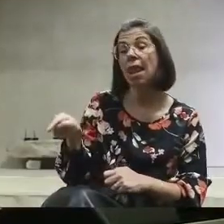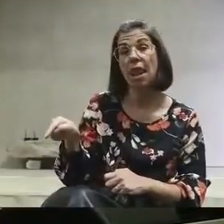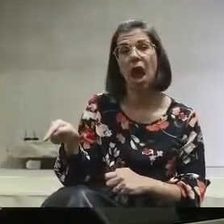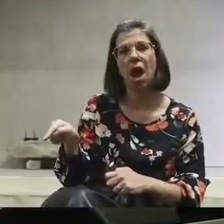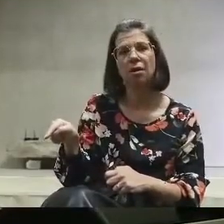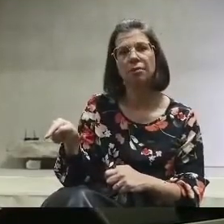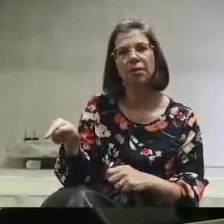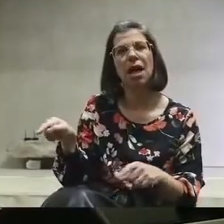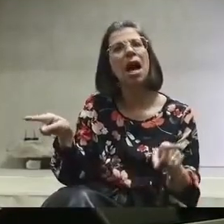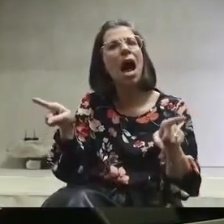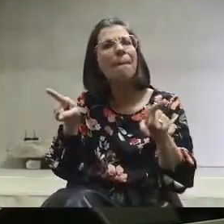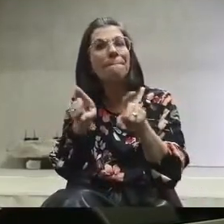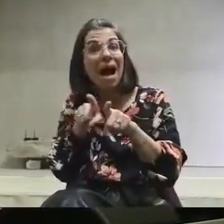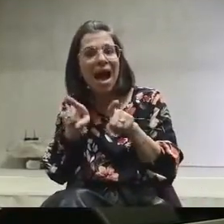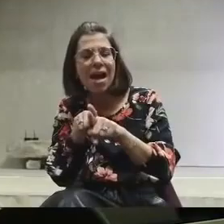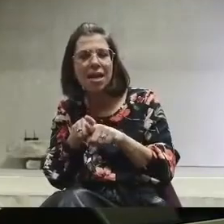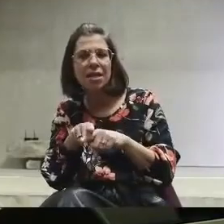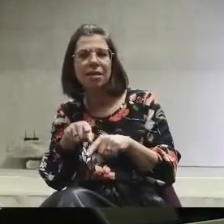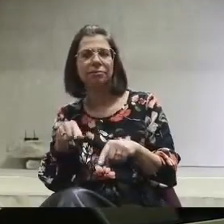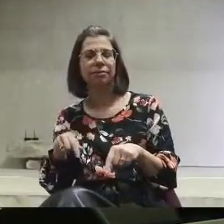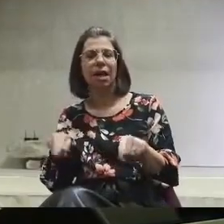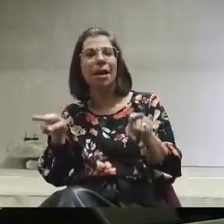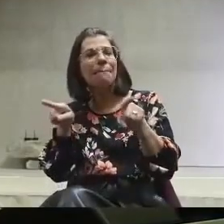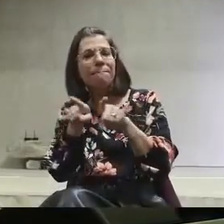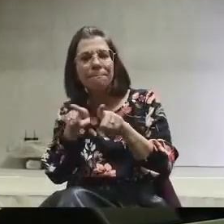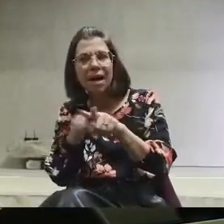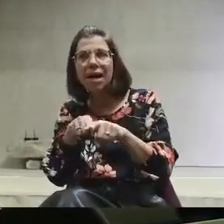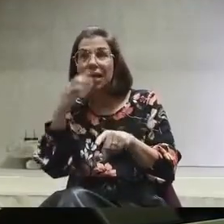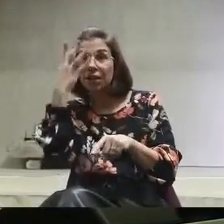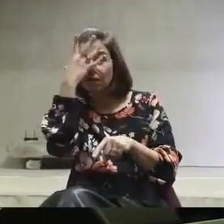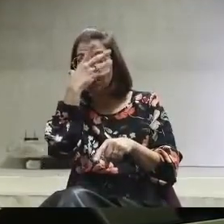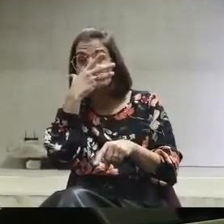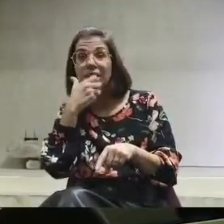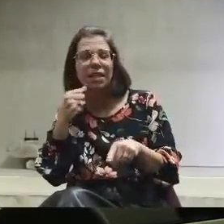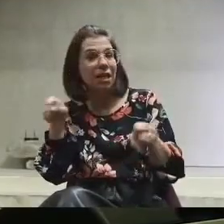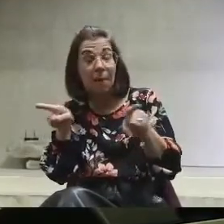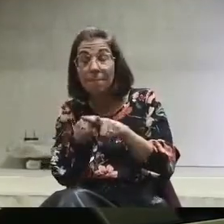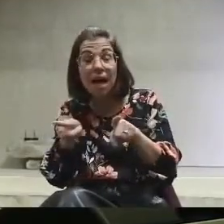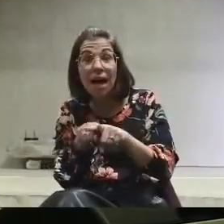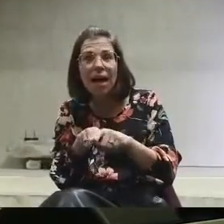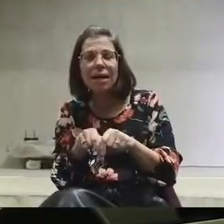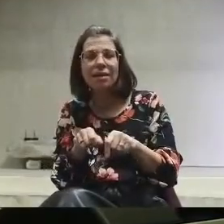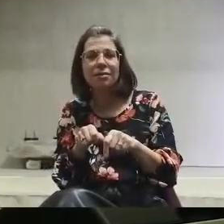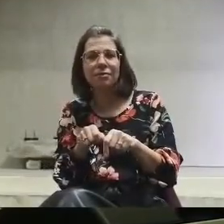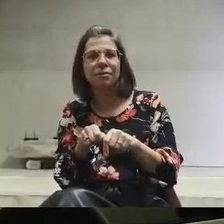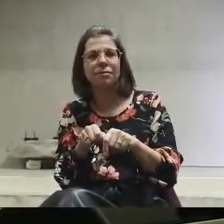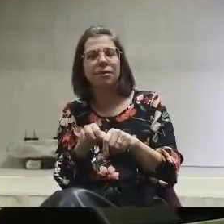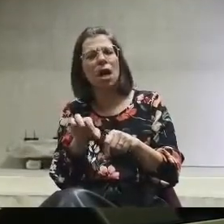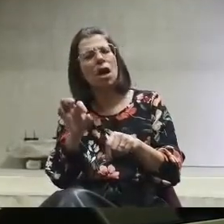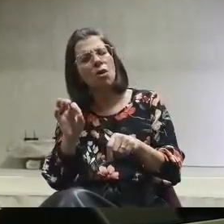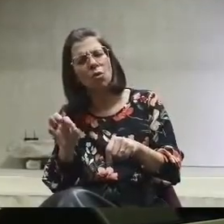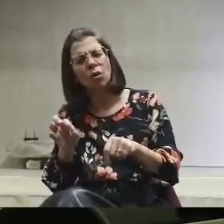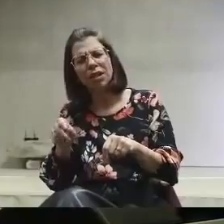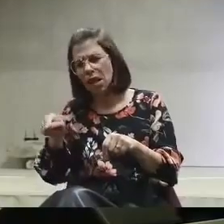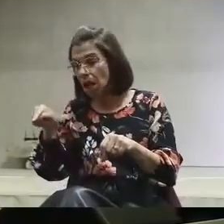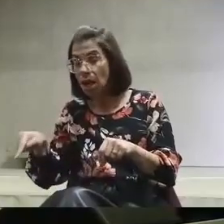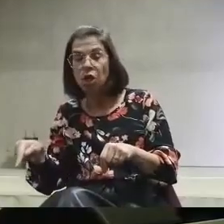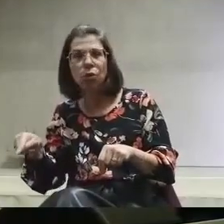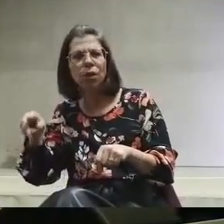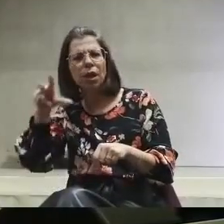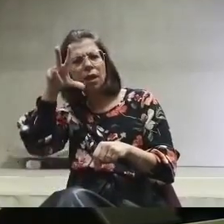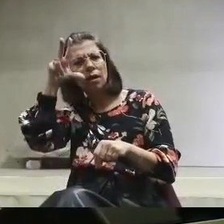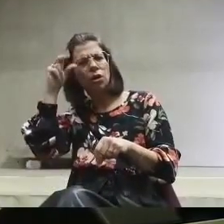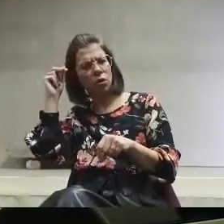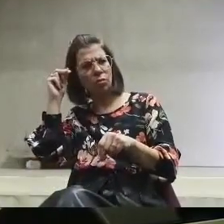de lui-même. Que c'est lui qui, dans sa folie, dans son ignorance, dans sa rébellion, la Bible dit que nous étions des fils de la